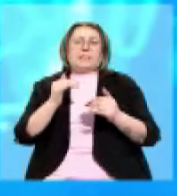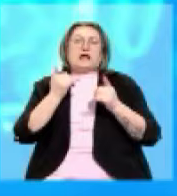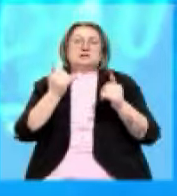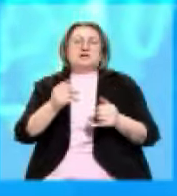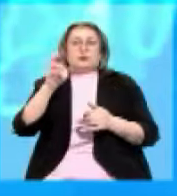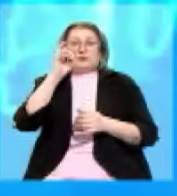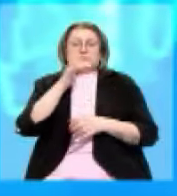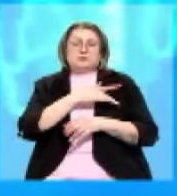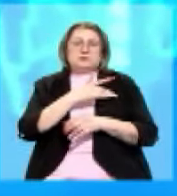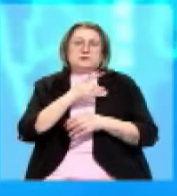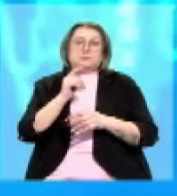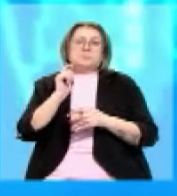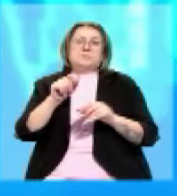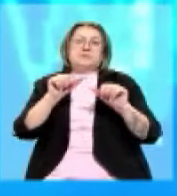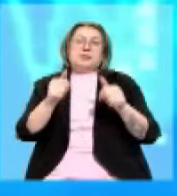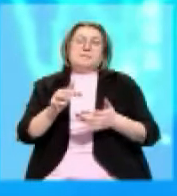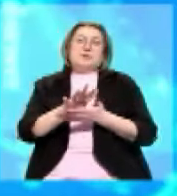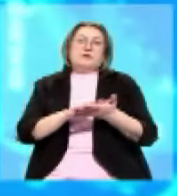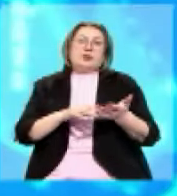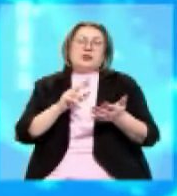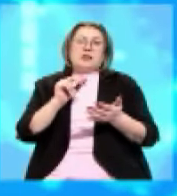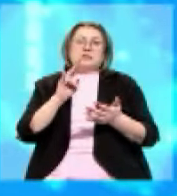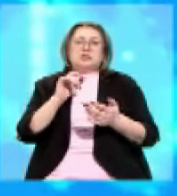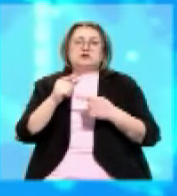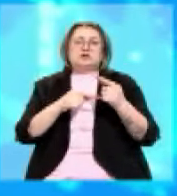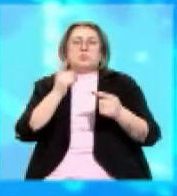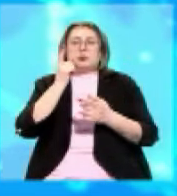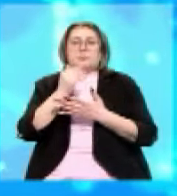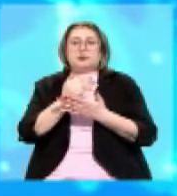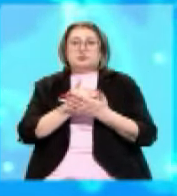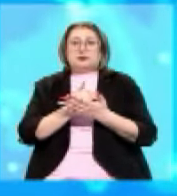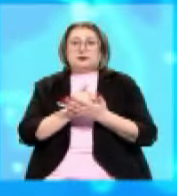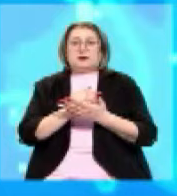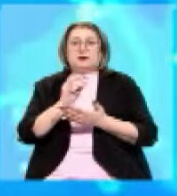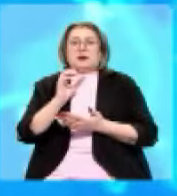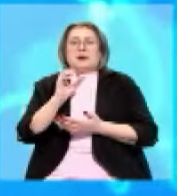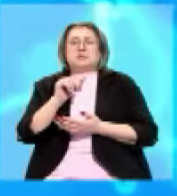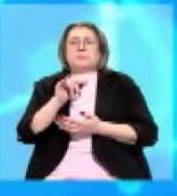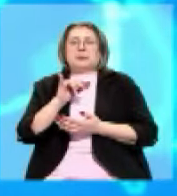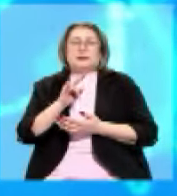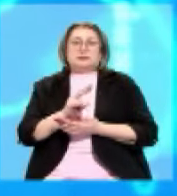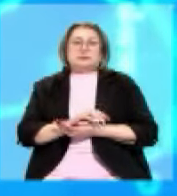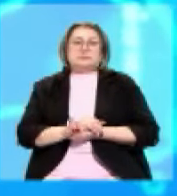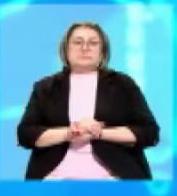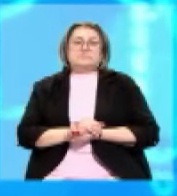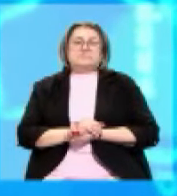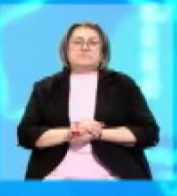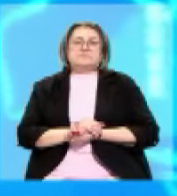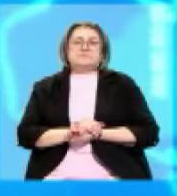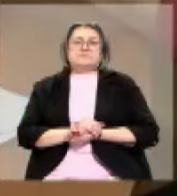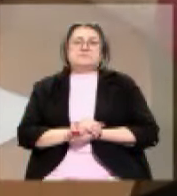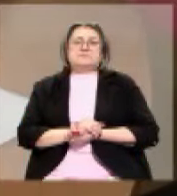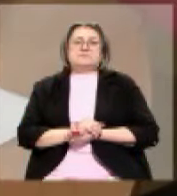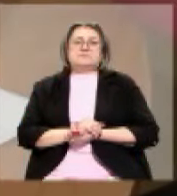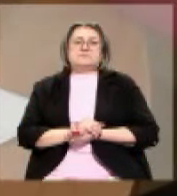ұзарту мемлекеттік қызмет көрсетуге қойылатын негізгі талаптардың тізбесіне көрсетілген құжаттармен қоса беруге болады.